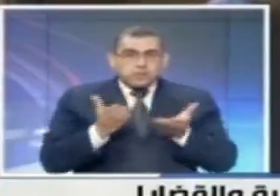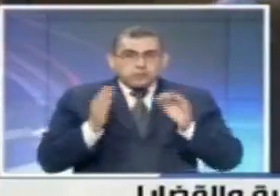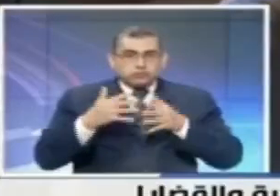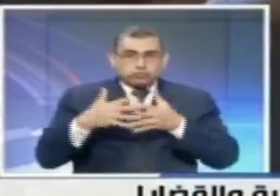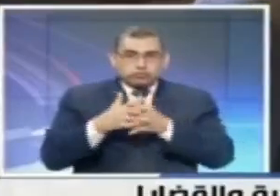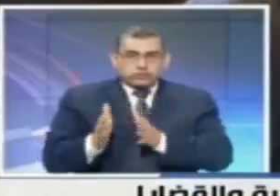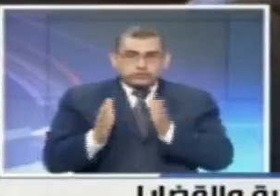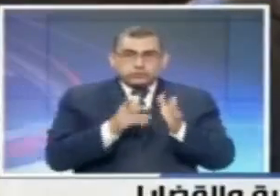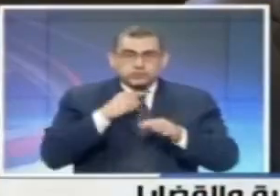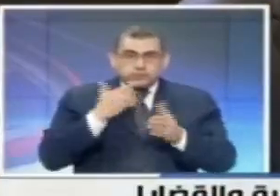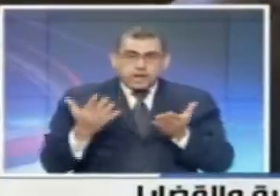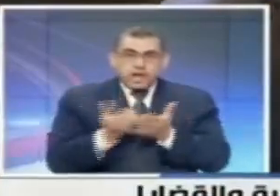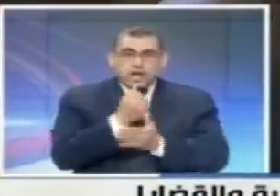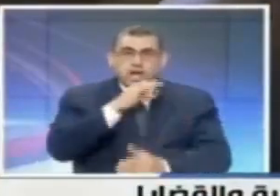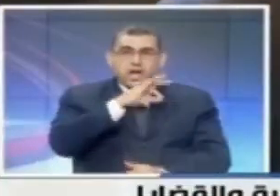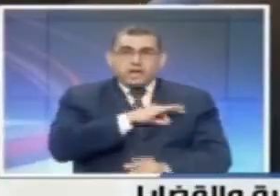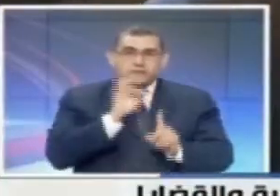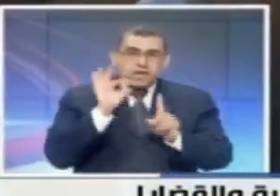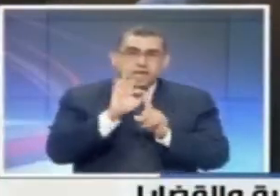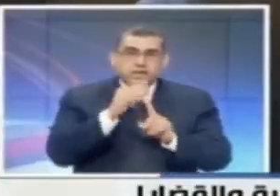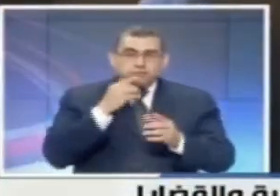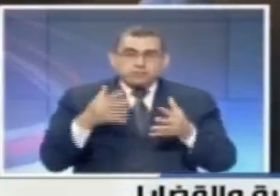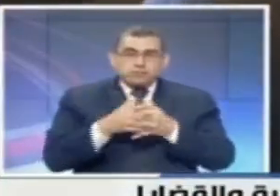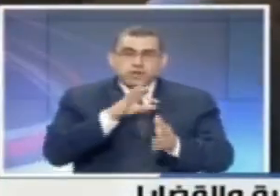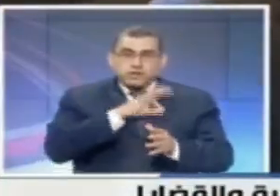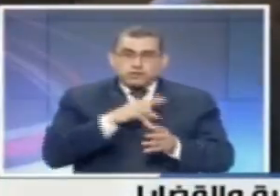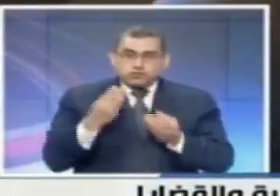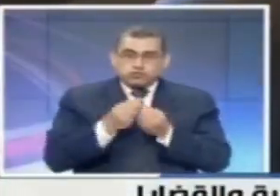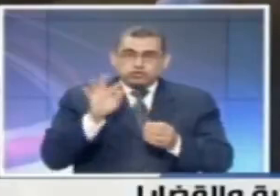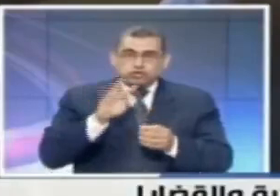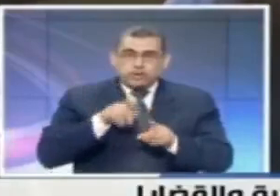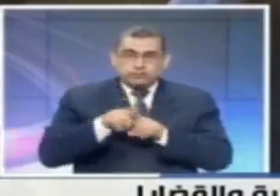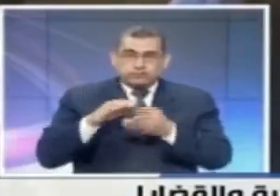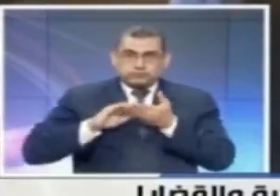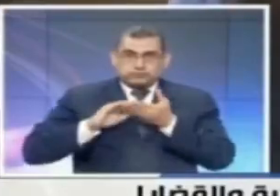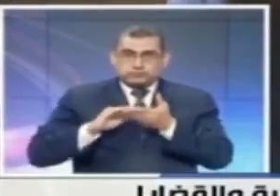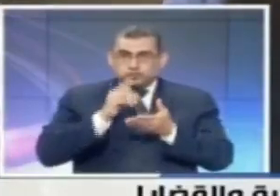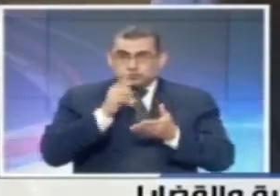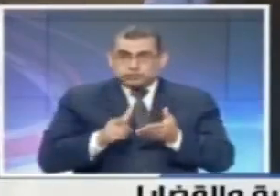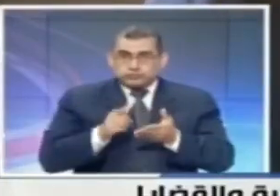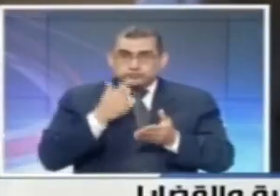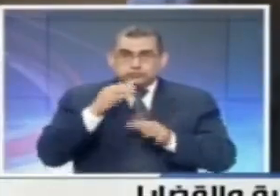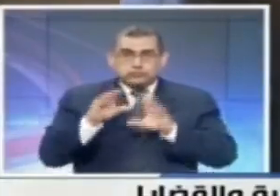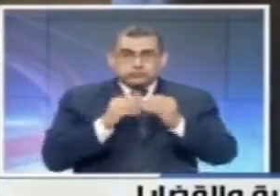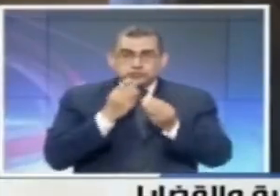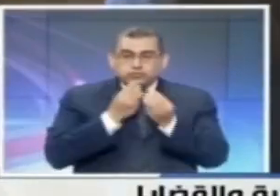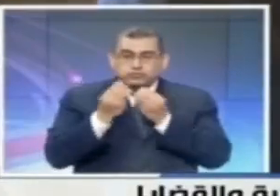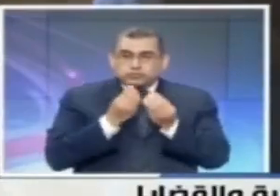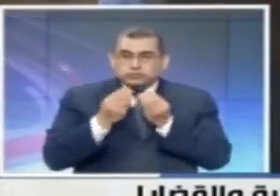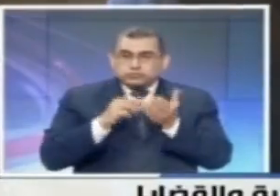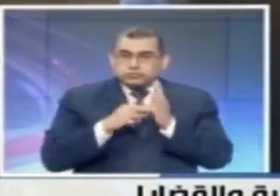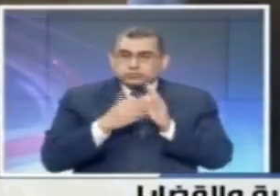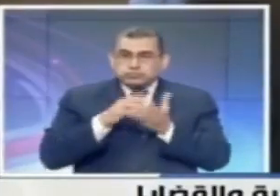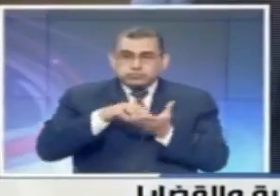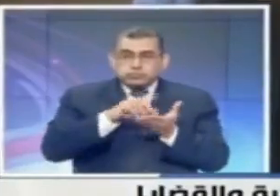المشترك بما يحقق الأهداف والمصالح المشتركة للبلدين والشعبين الصديقين. كما تناولت المباحثات